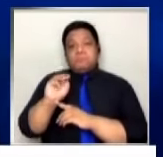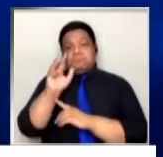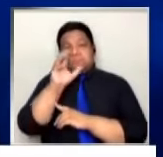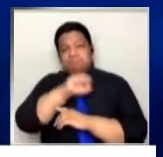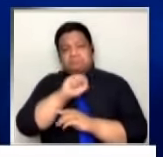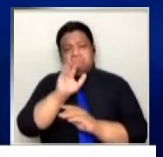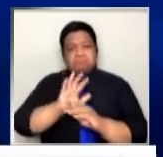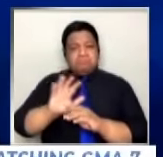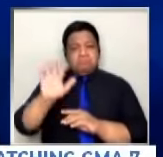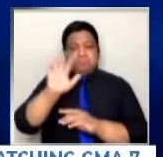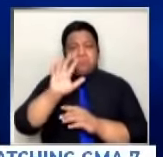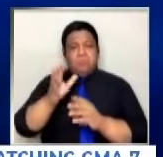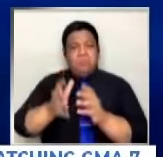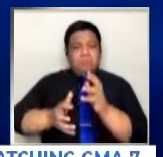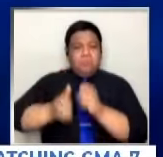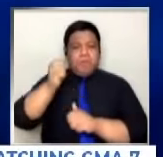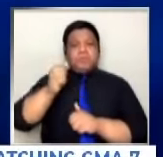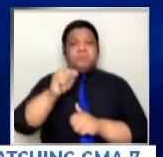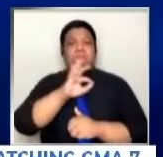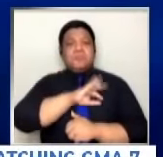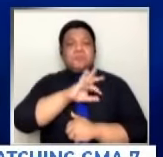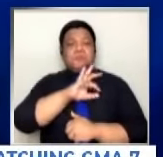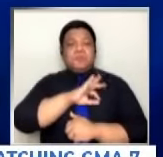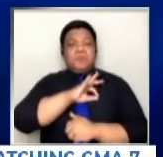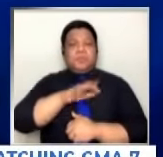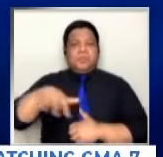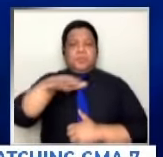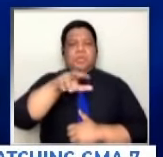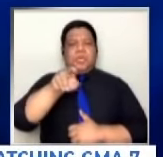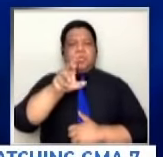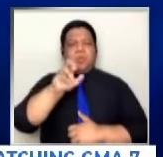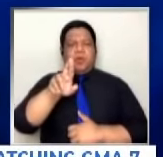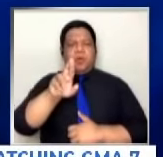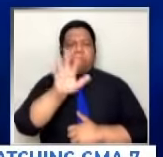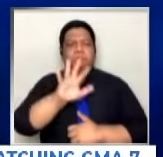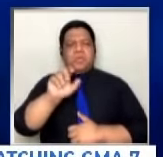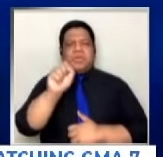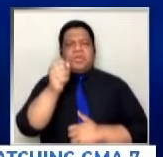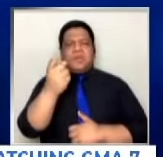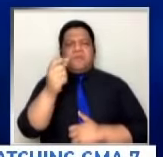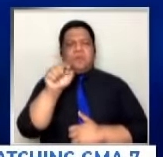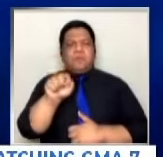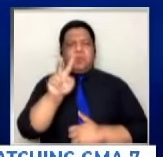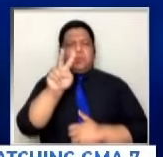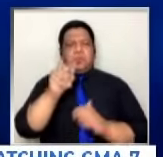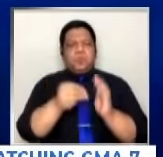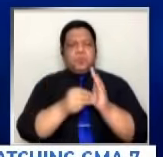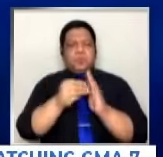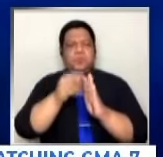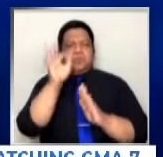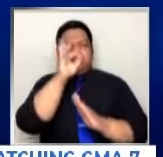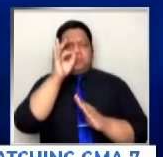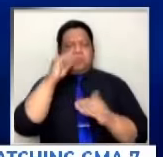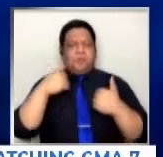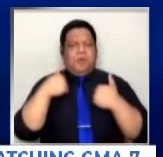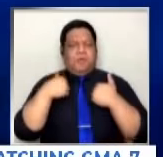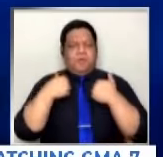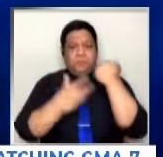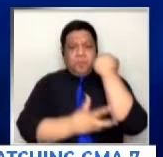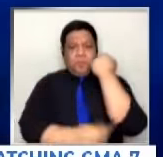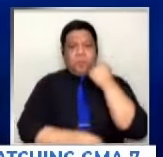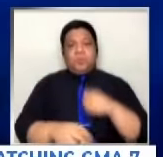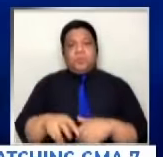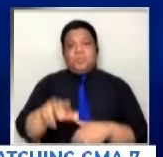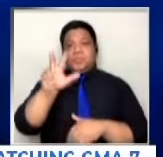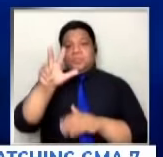National Capital Region na may 11.2 milyong benepisyaryo galing sa low-income population, 3 milyon sa Bulacan, 3.4